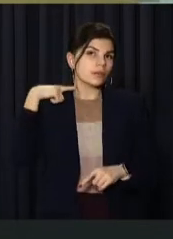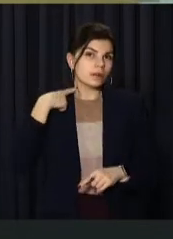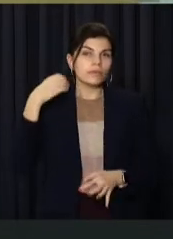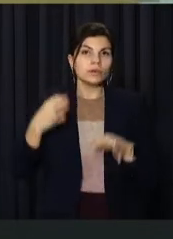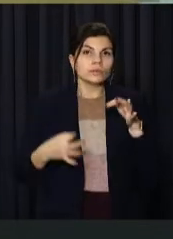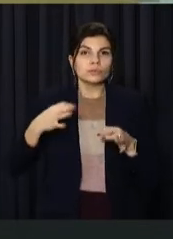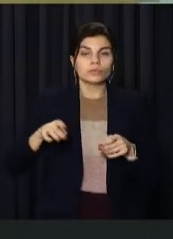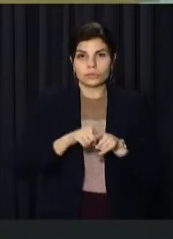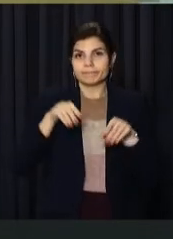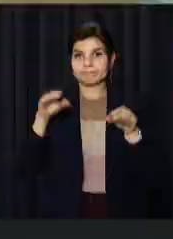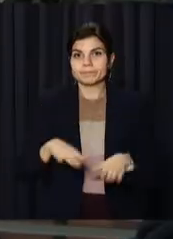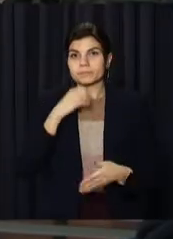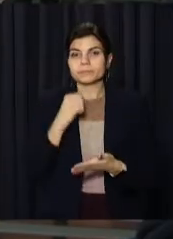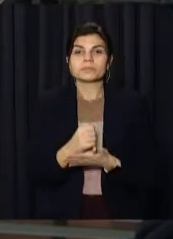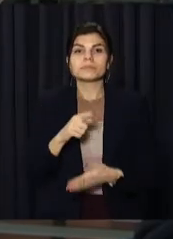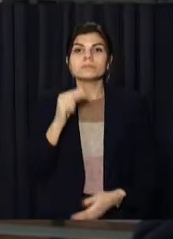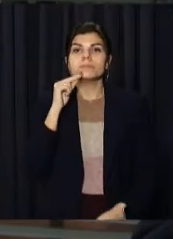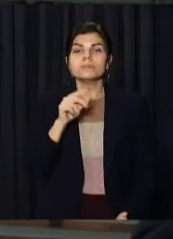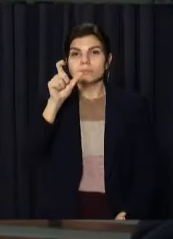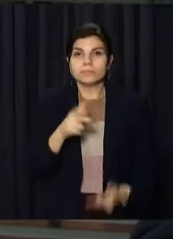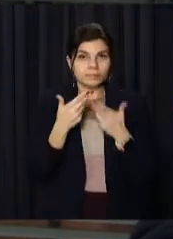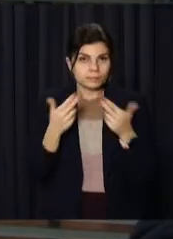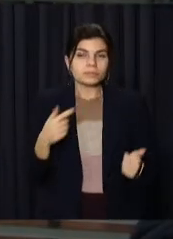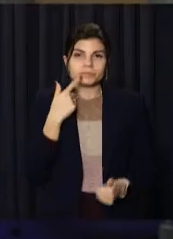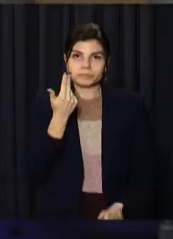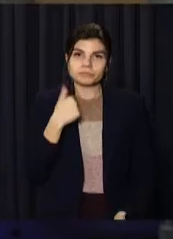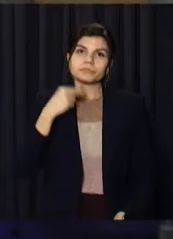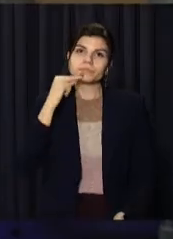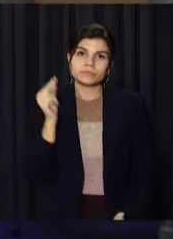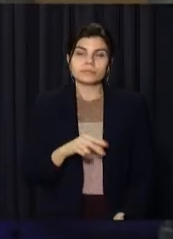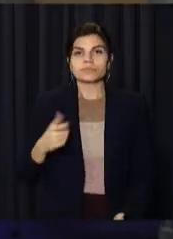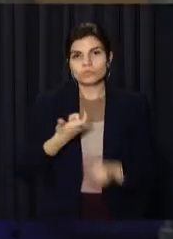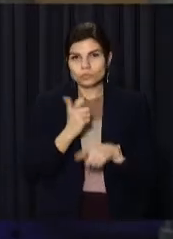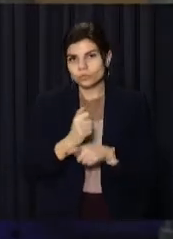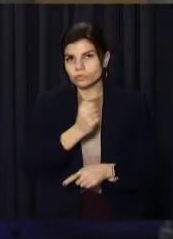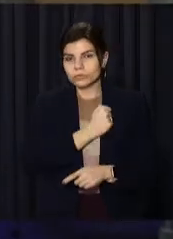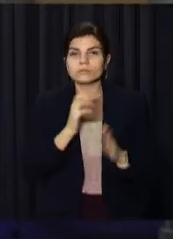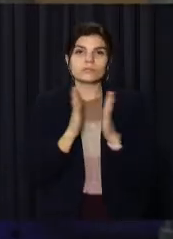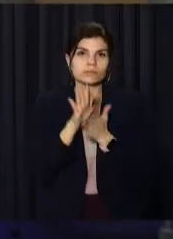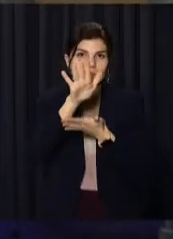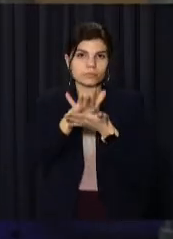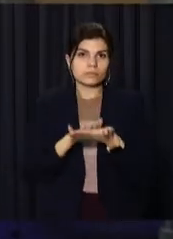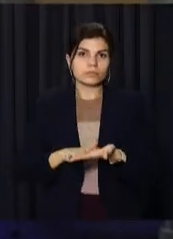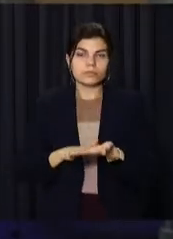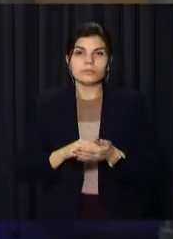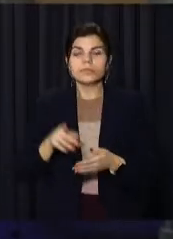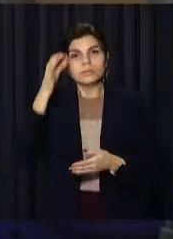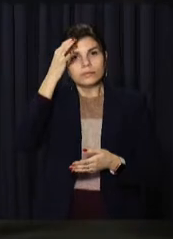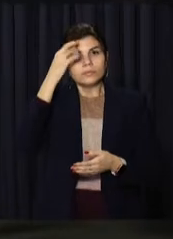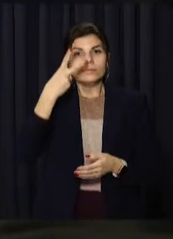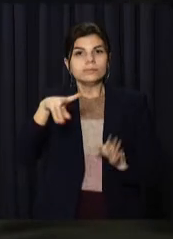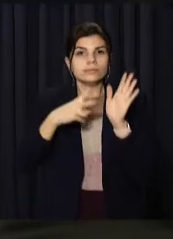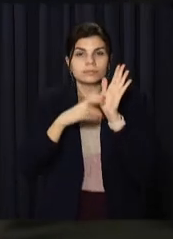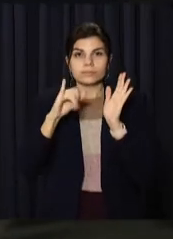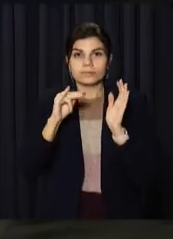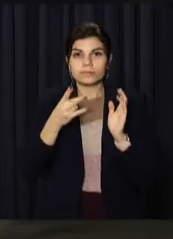суд Дніпра. У своїй промові обвинувачений зізнався у скоєному, сказав, що шкодує і просив вибачення. Нагадаємо, вранці